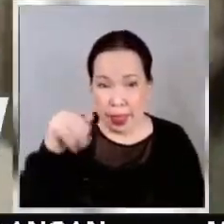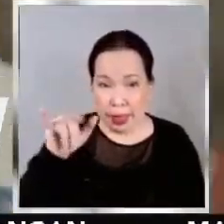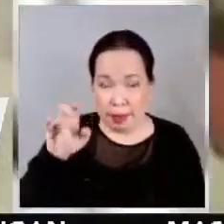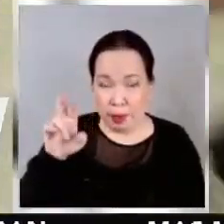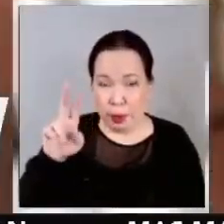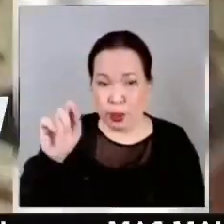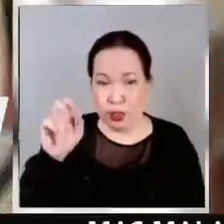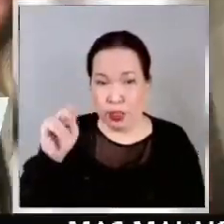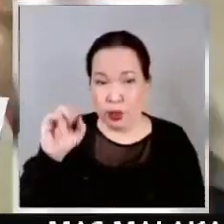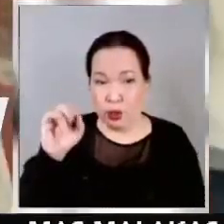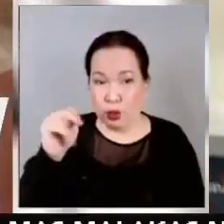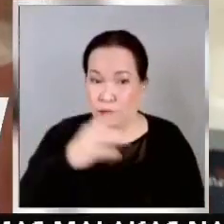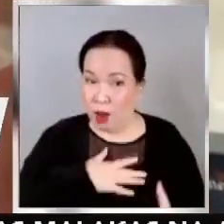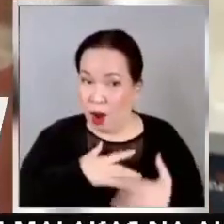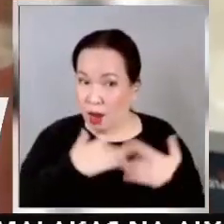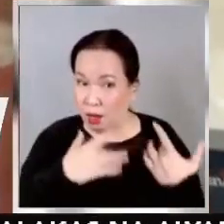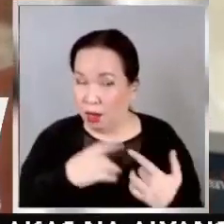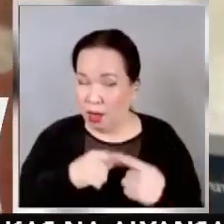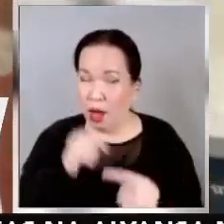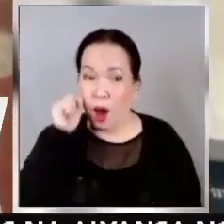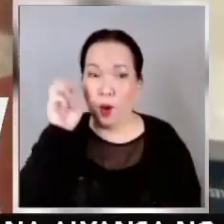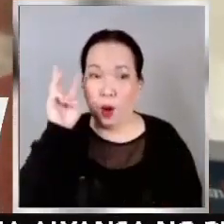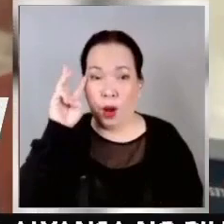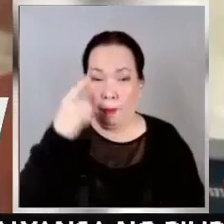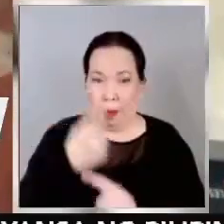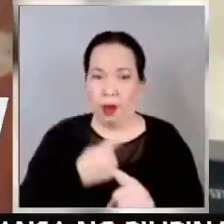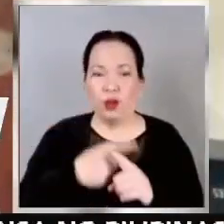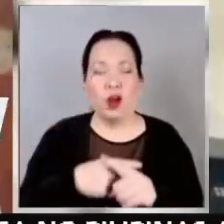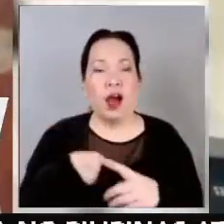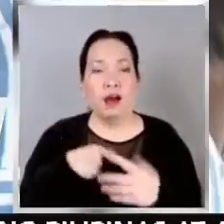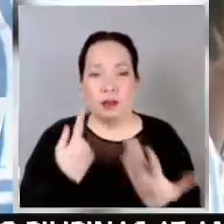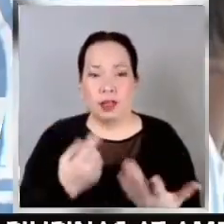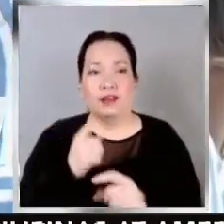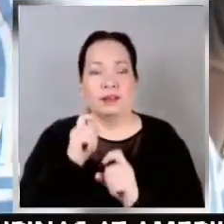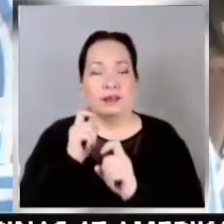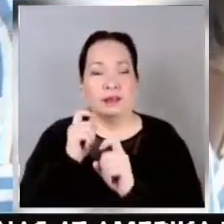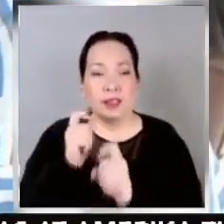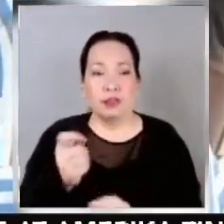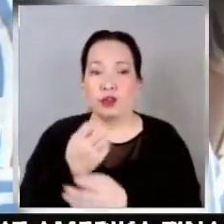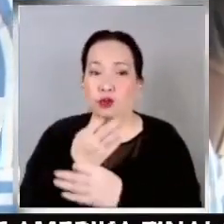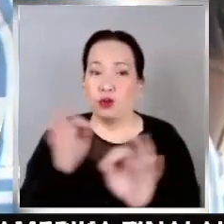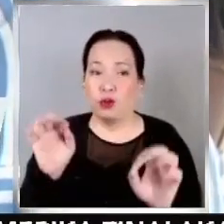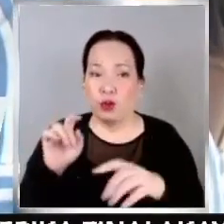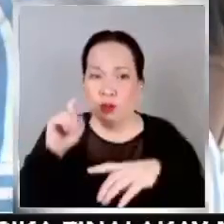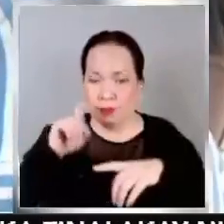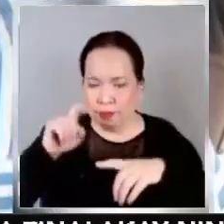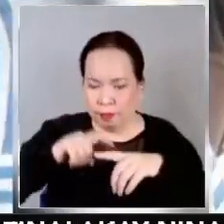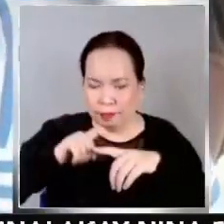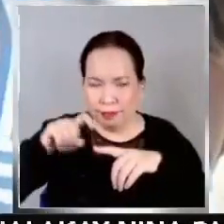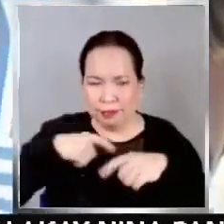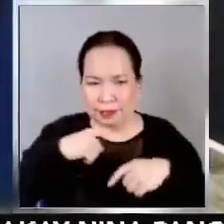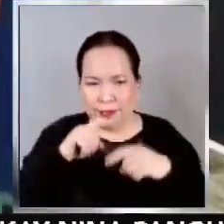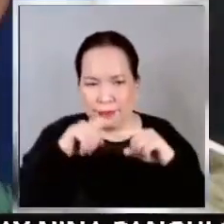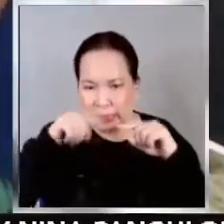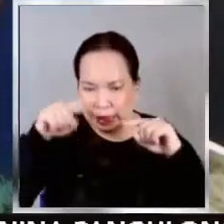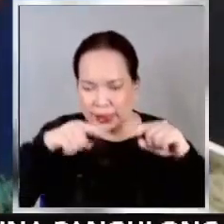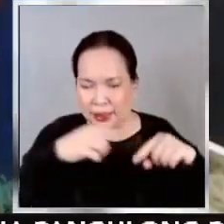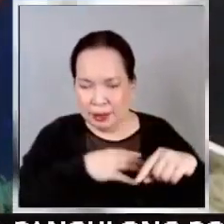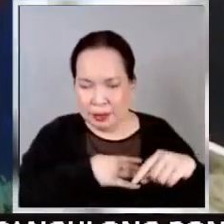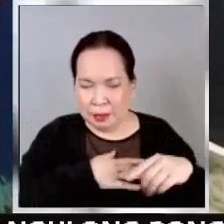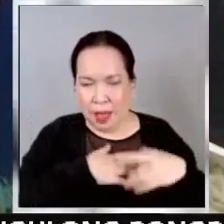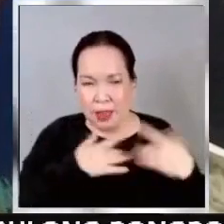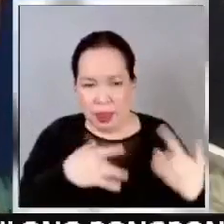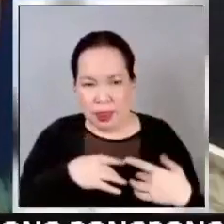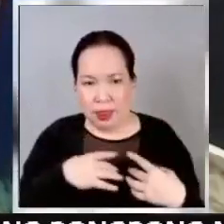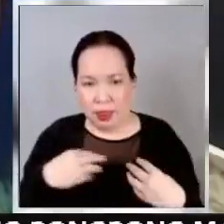ng libreng ECG o electrocardiogram test, random blood sugar test, at hypertension